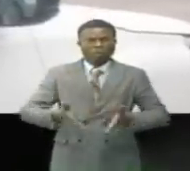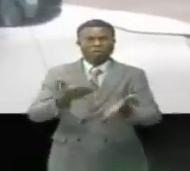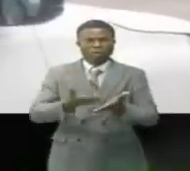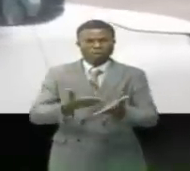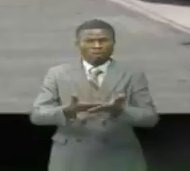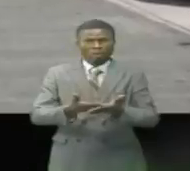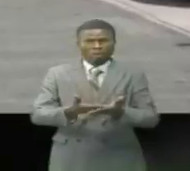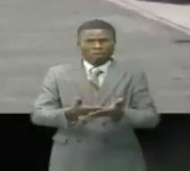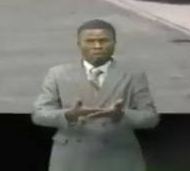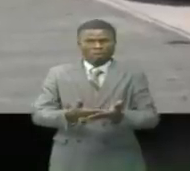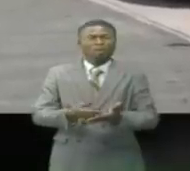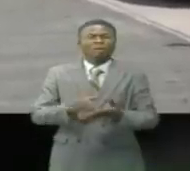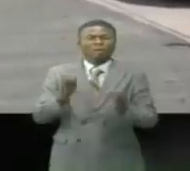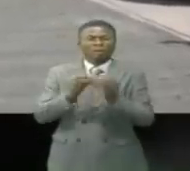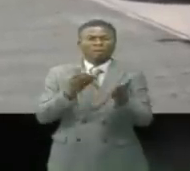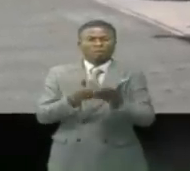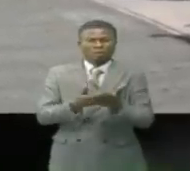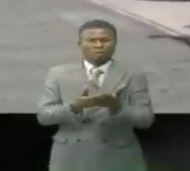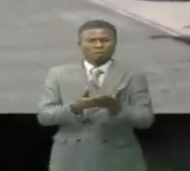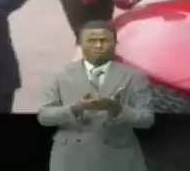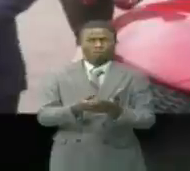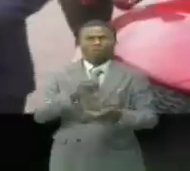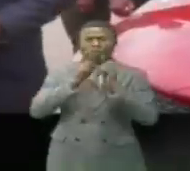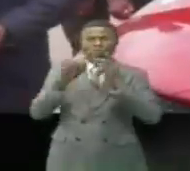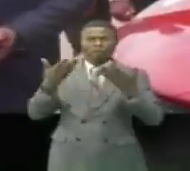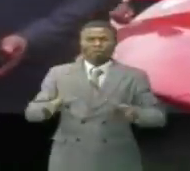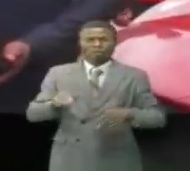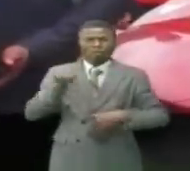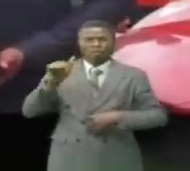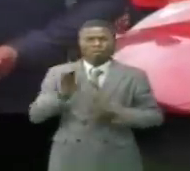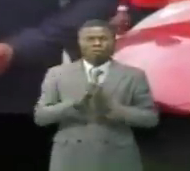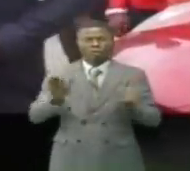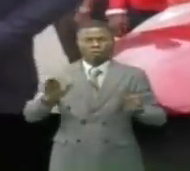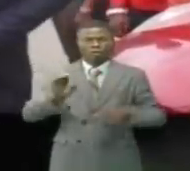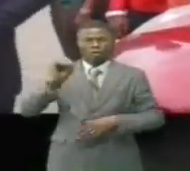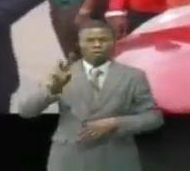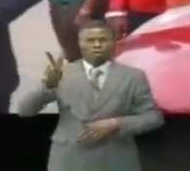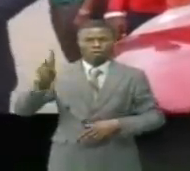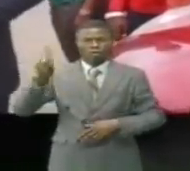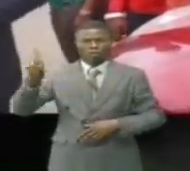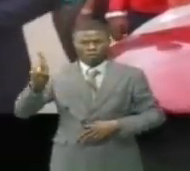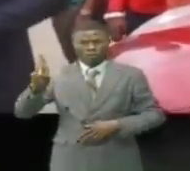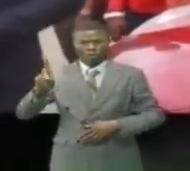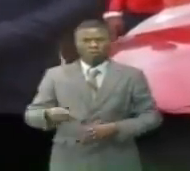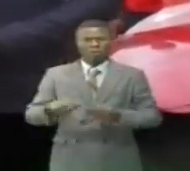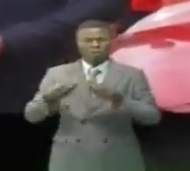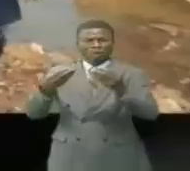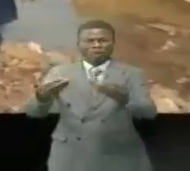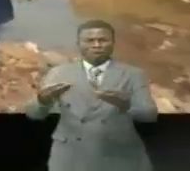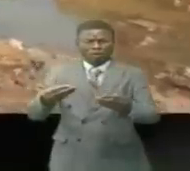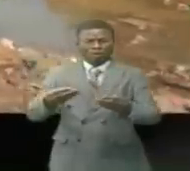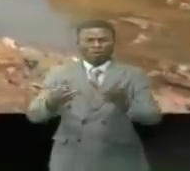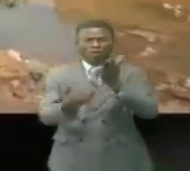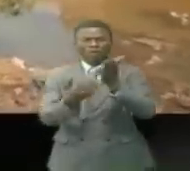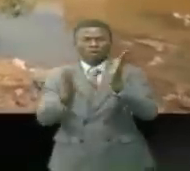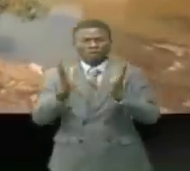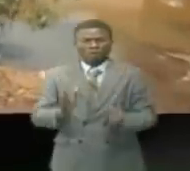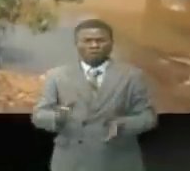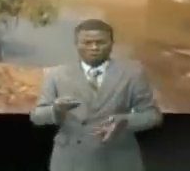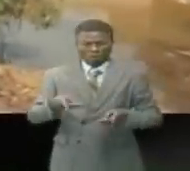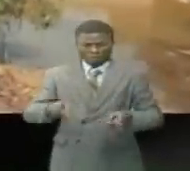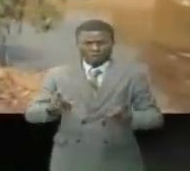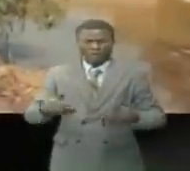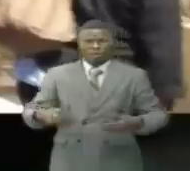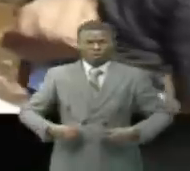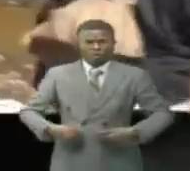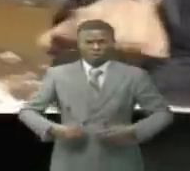fait l'objet de cette rencontre. Après cet échange, le directeur général de l'OVD met en disposition un ingénieur pour permettre à ces jeunes